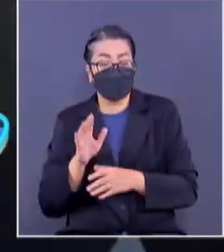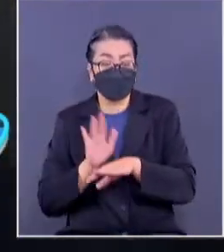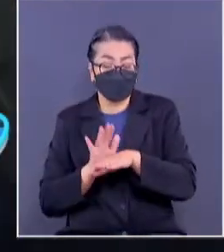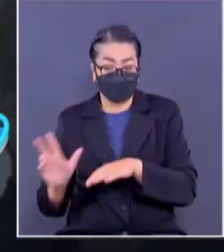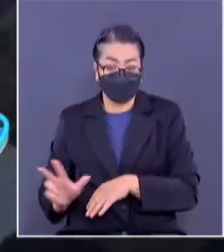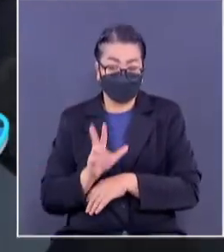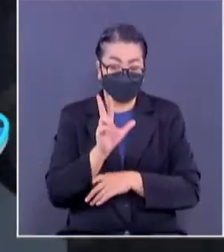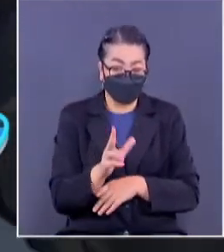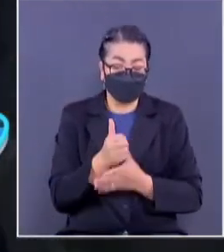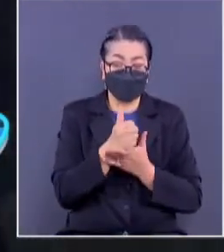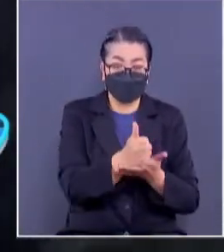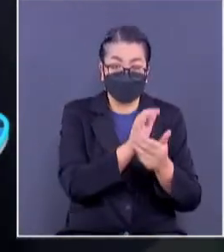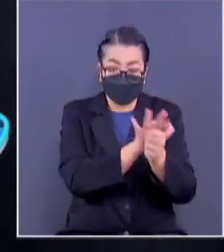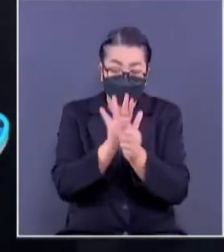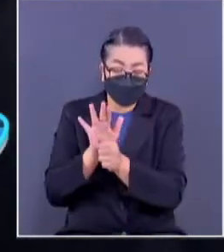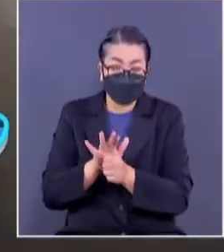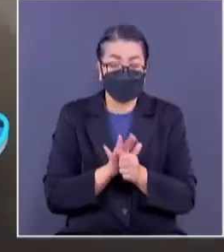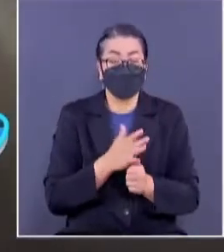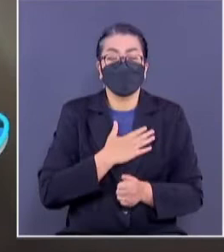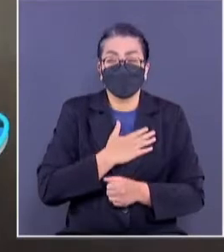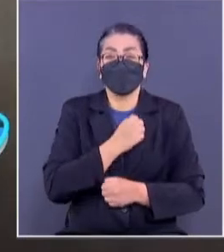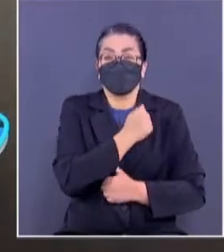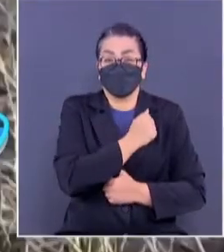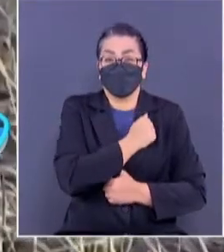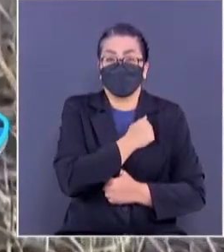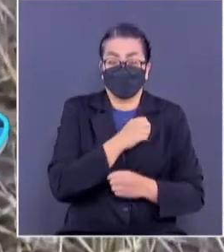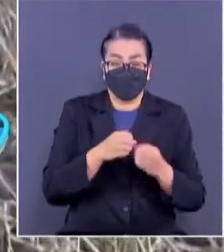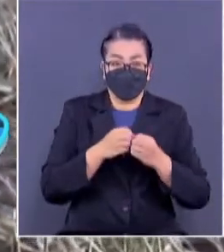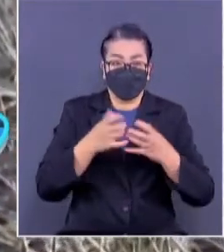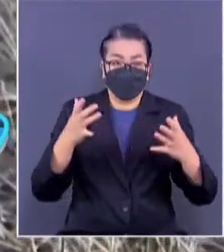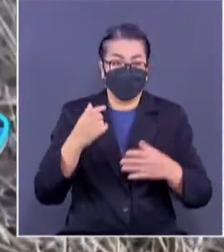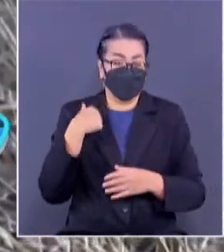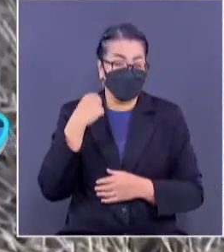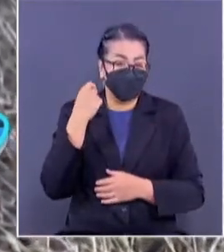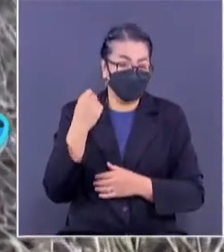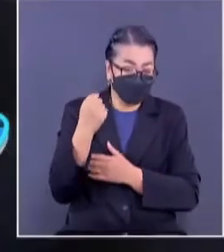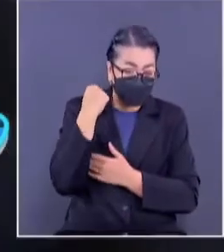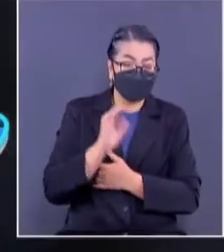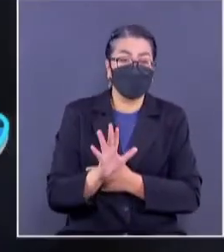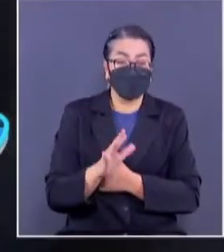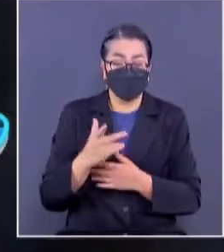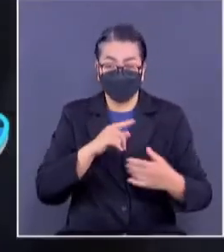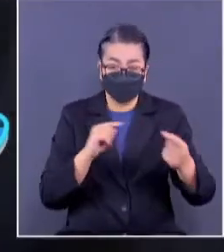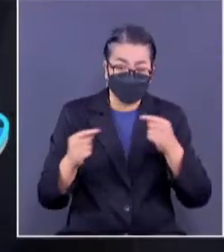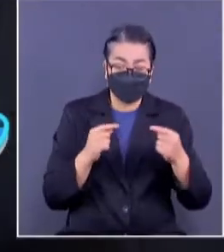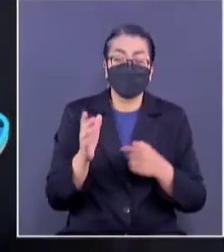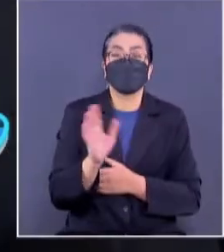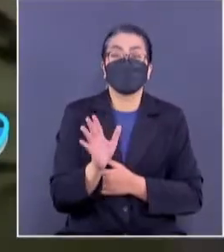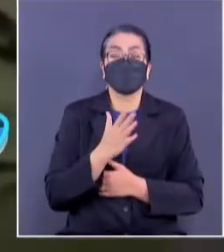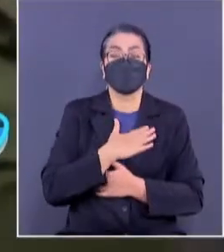จีนก็เรียกร้องให้ทุกฝ่ายใช้ความอดกลั้นอย่างที่สุดนะครับเพื่อป้องกันไม่ให้สถานการณ์มันเลวร้ายลงมากกว่านี้จนไม่สามารถควบคุมได้